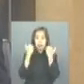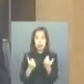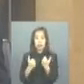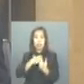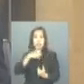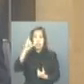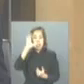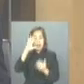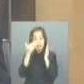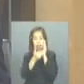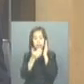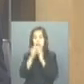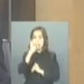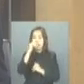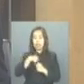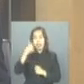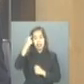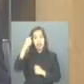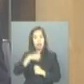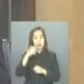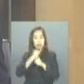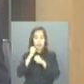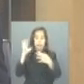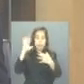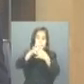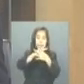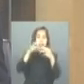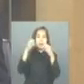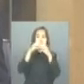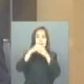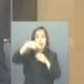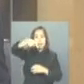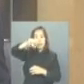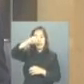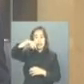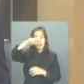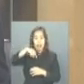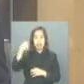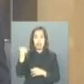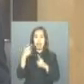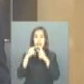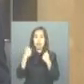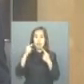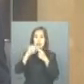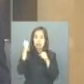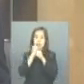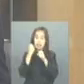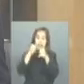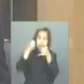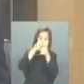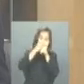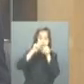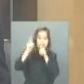าคตะวันออกเฉียงเหนือค่ะแต่ยืนยันว่าจะจับขั้วกับพรรคภูมิใจไทยจัดตั้งรัฐบาลขณะที่เหตุทำร้ายร่างกายหัวคะแนนก็คงยังเกิด